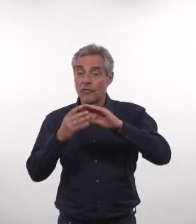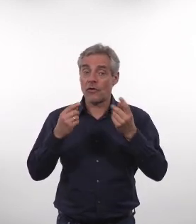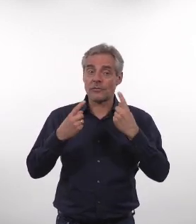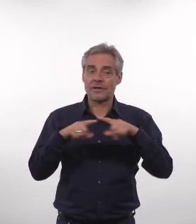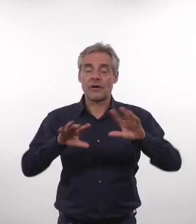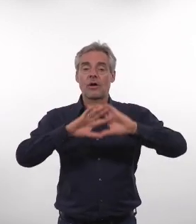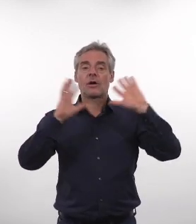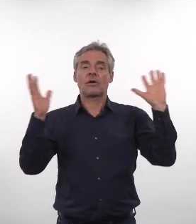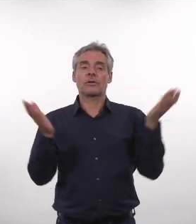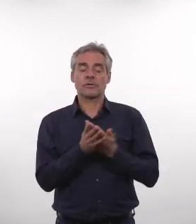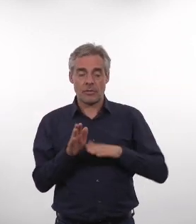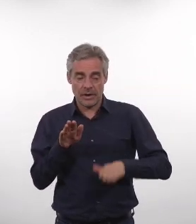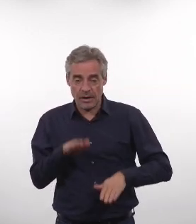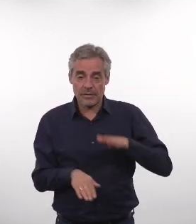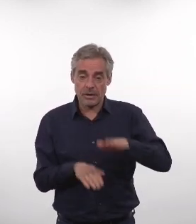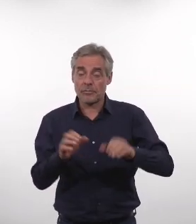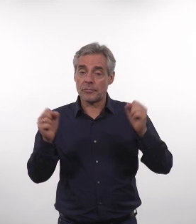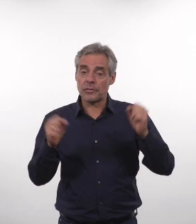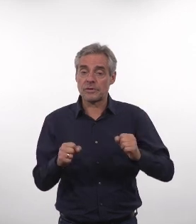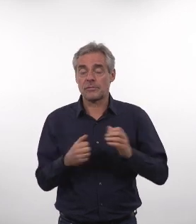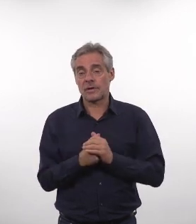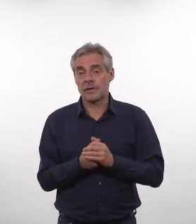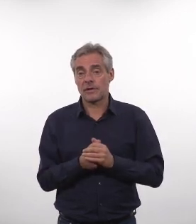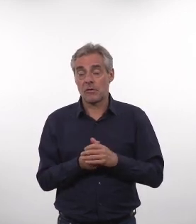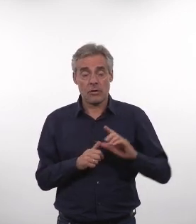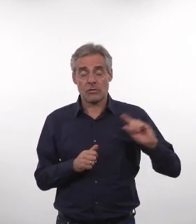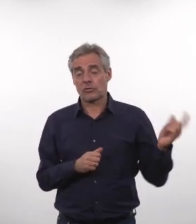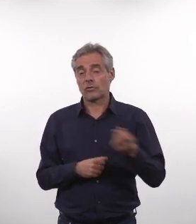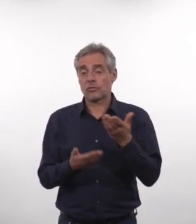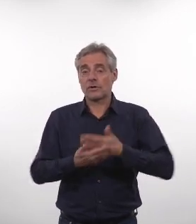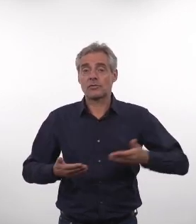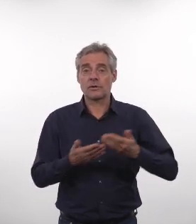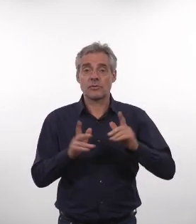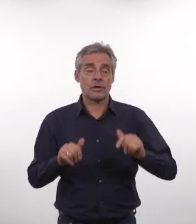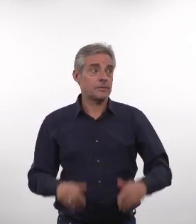en fait, les différentes étapes puissent être possibles partout, dans toutes les circonstances.